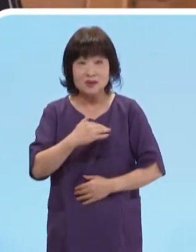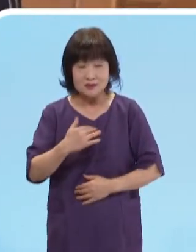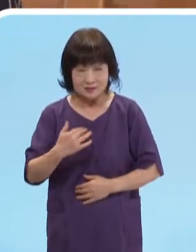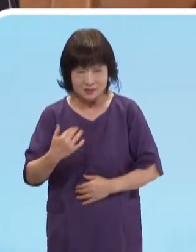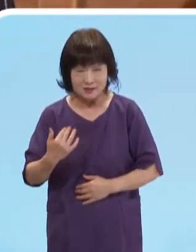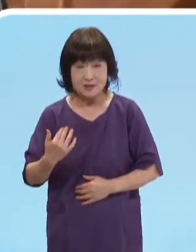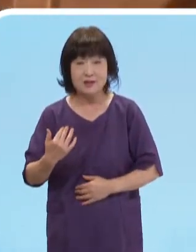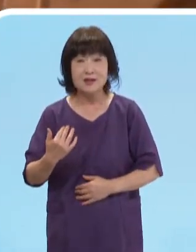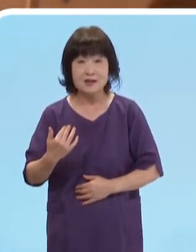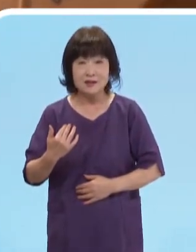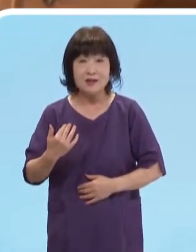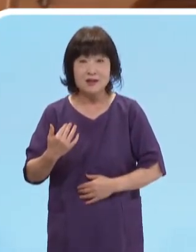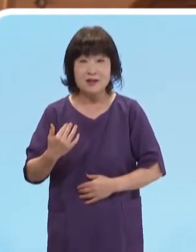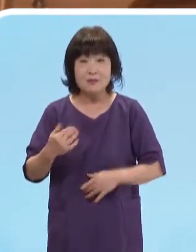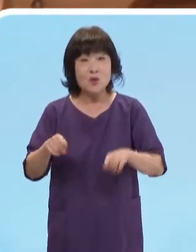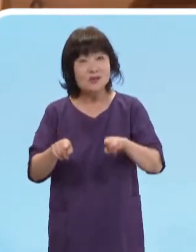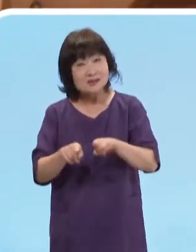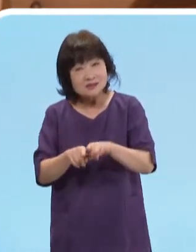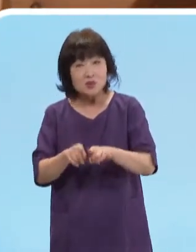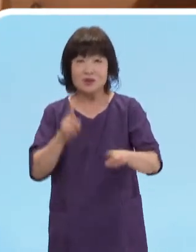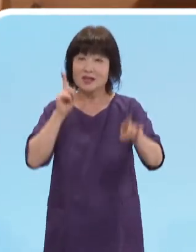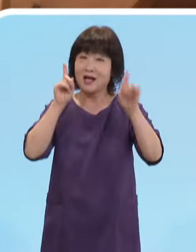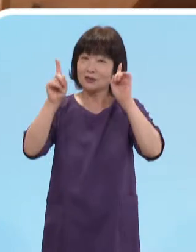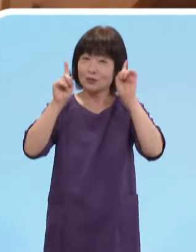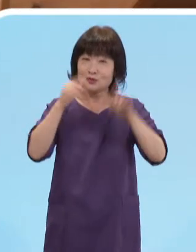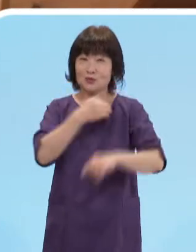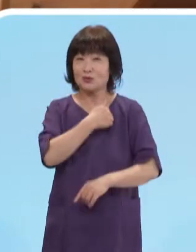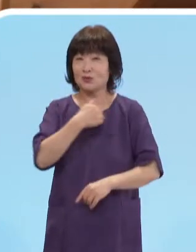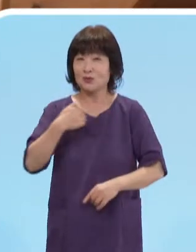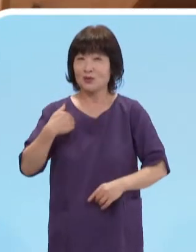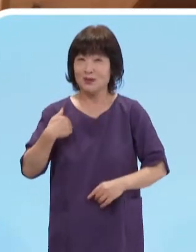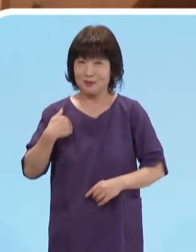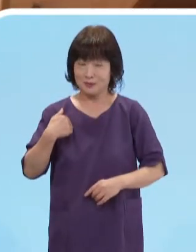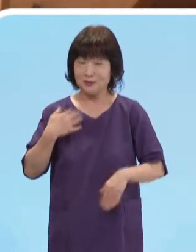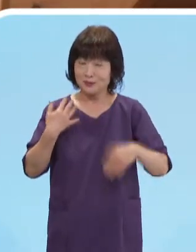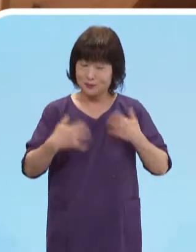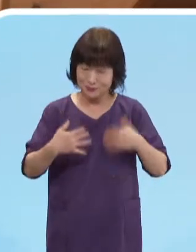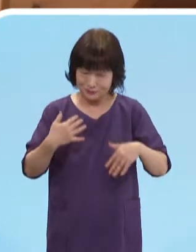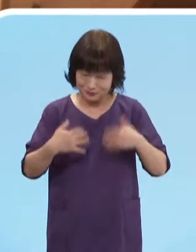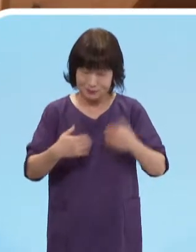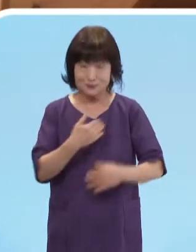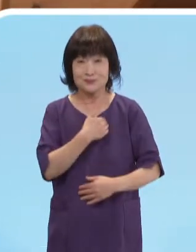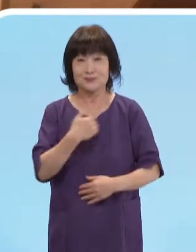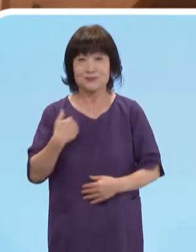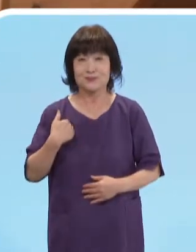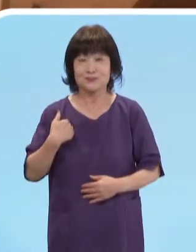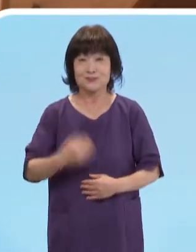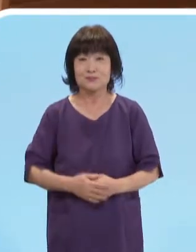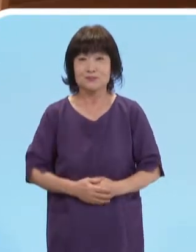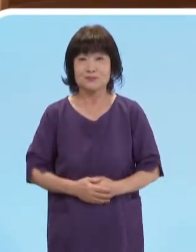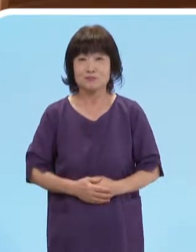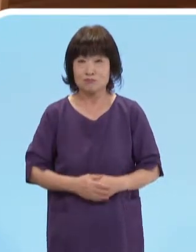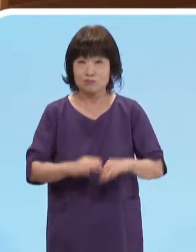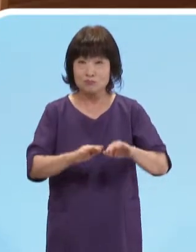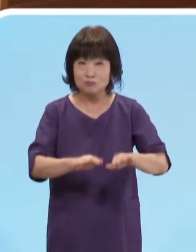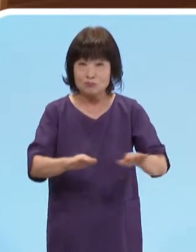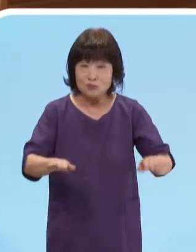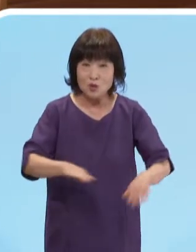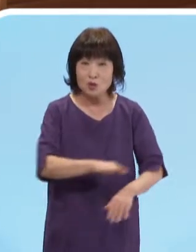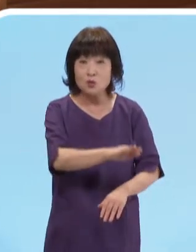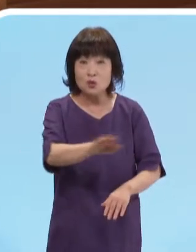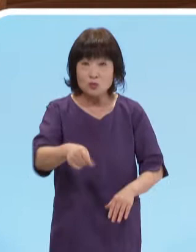ちが遊ぶ、僕たちも一緒に遊べる、はい、部分なのかなというふうに思います。自分の絵